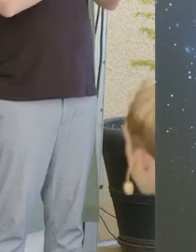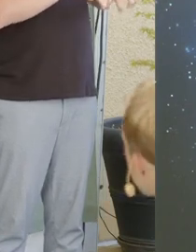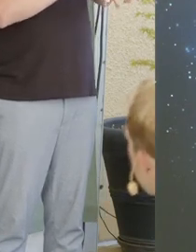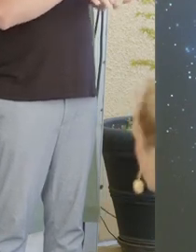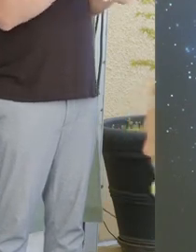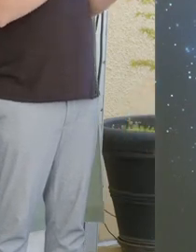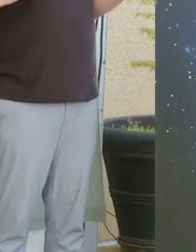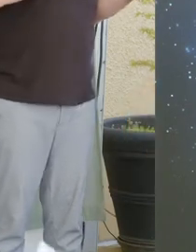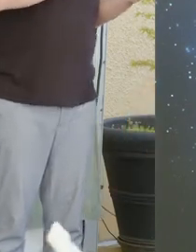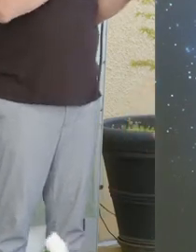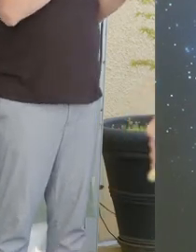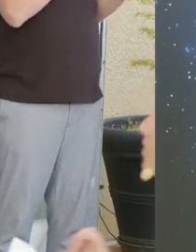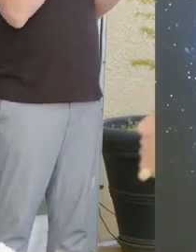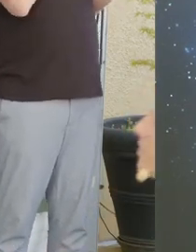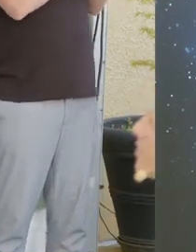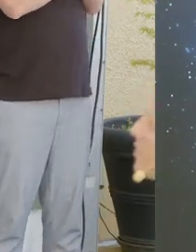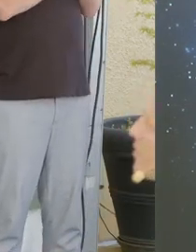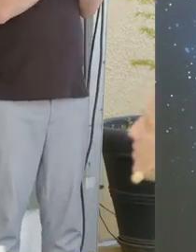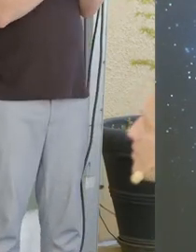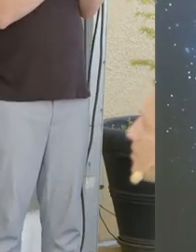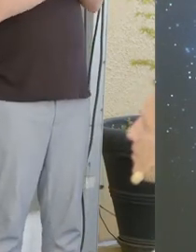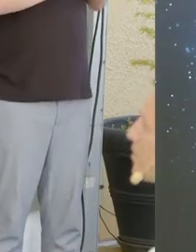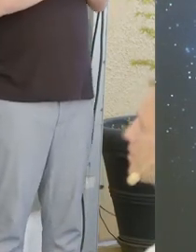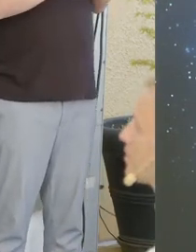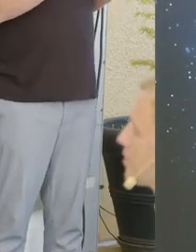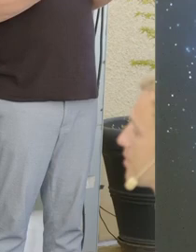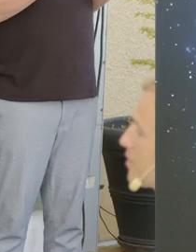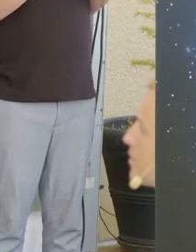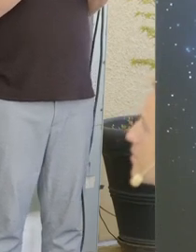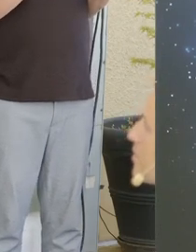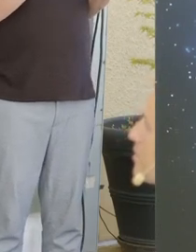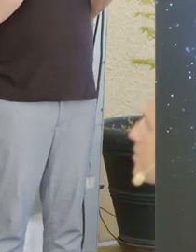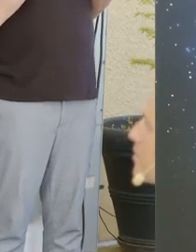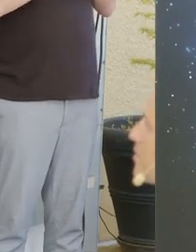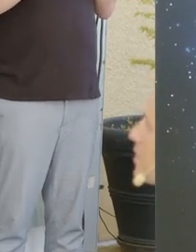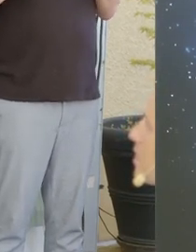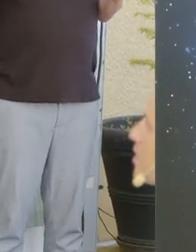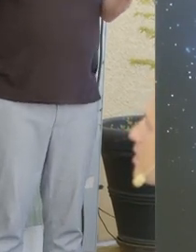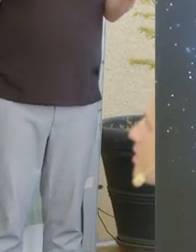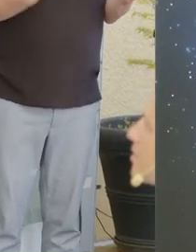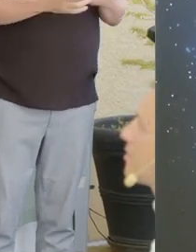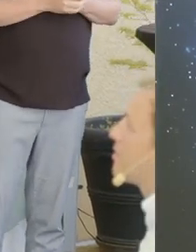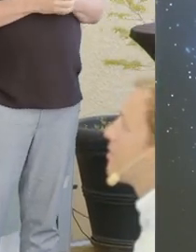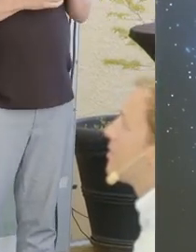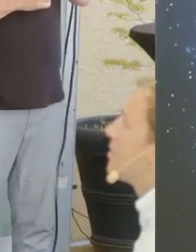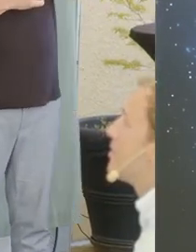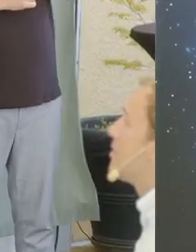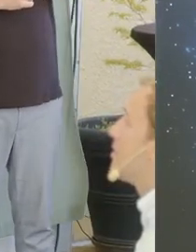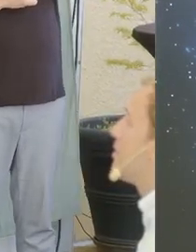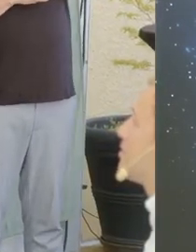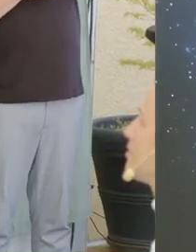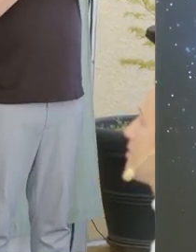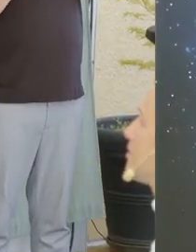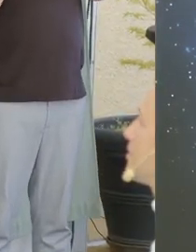varit omöjligt tidigare. Men TDM, som text- och datautvinning brukar förkortas till, kräver digitaliserat